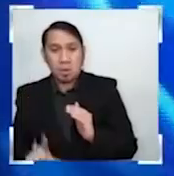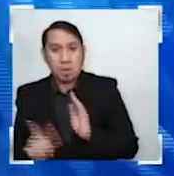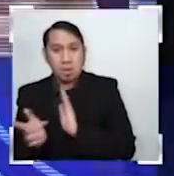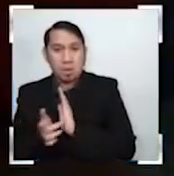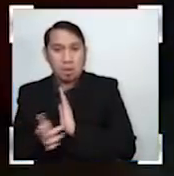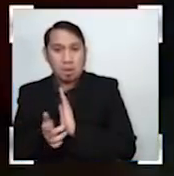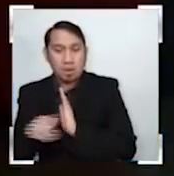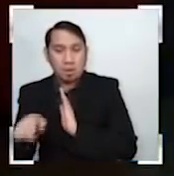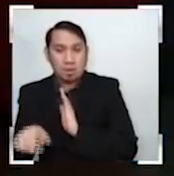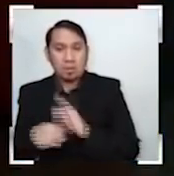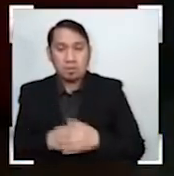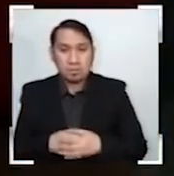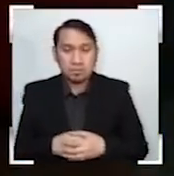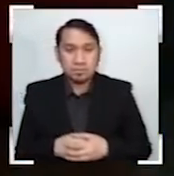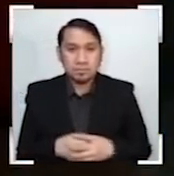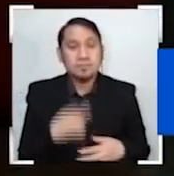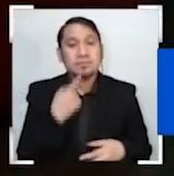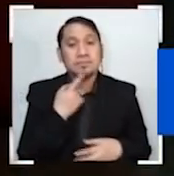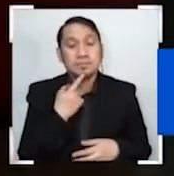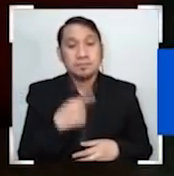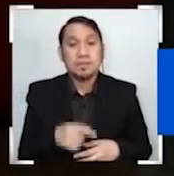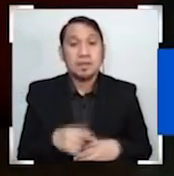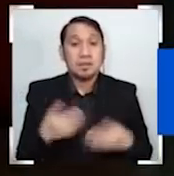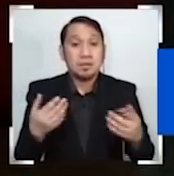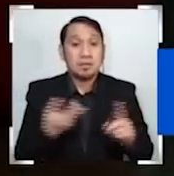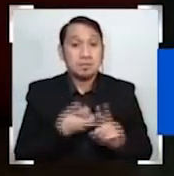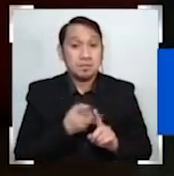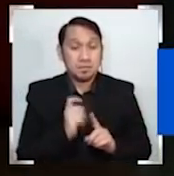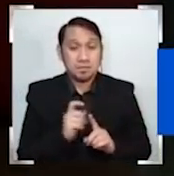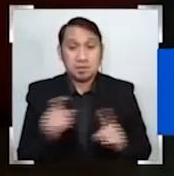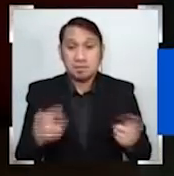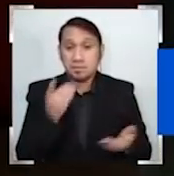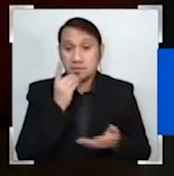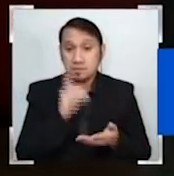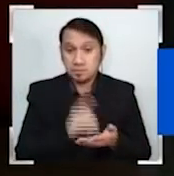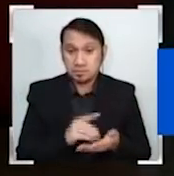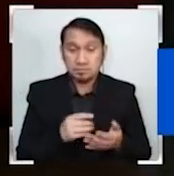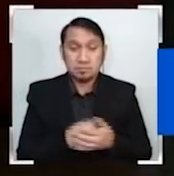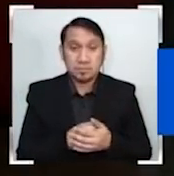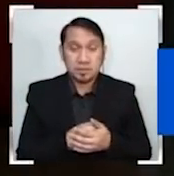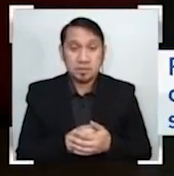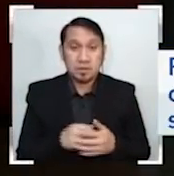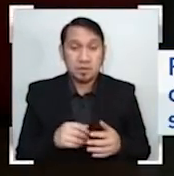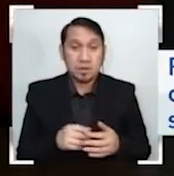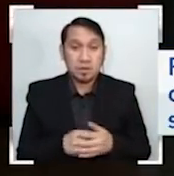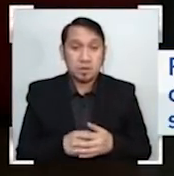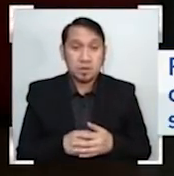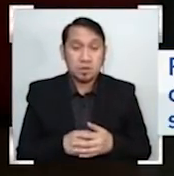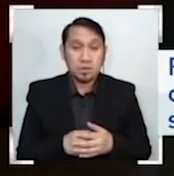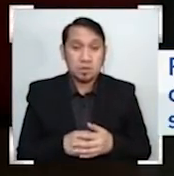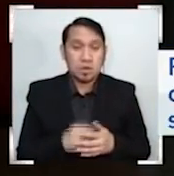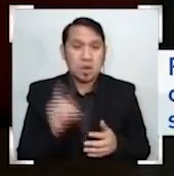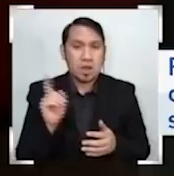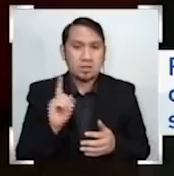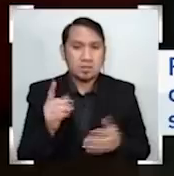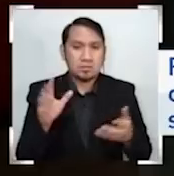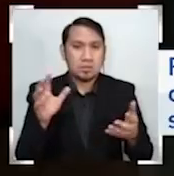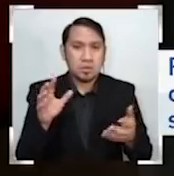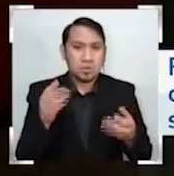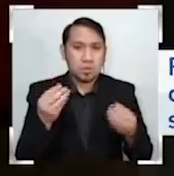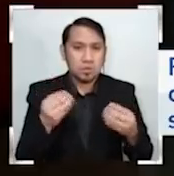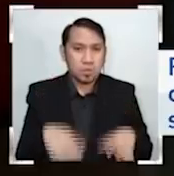Sea. Ayon sa pamalakaya, base raw sa datos na inilabas ng Task Force West Philippine Sea, ang nawawala sa atin ay aabot